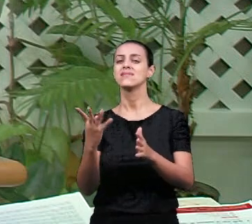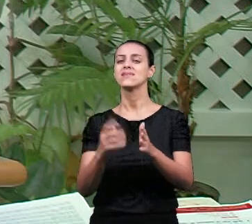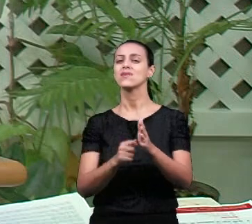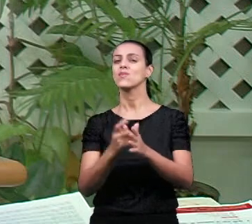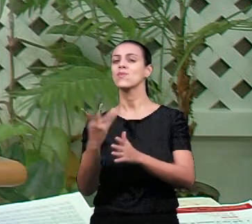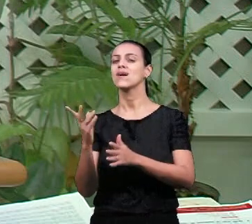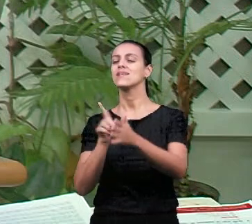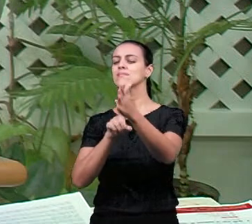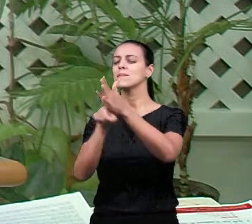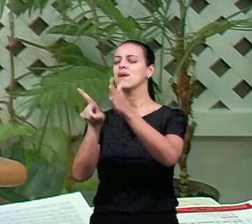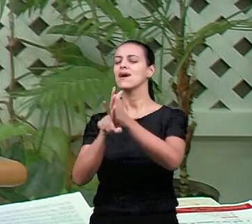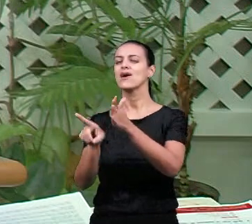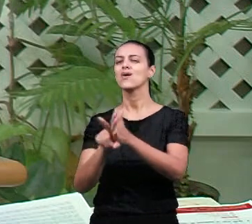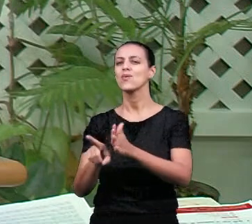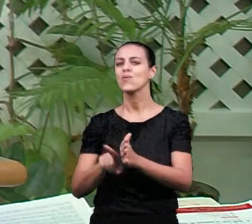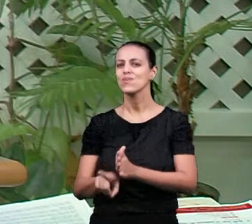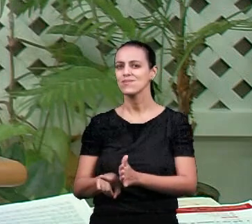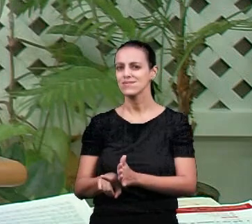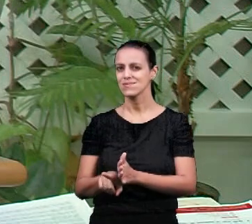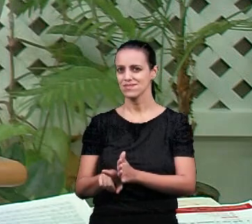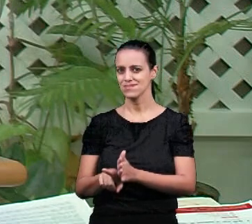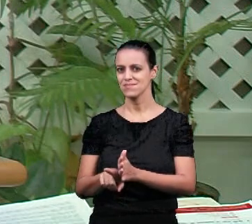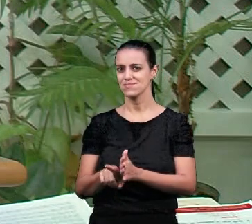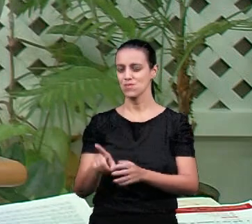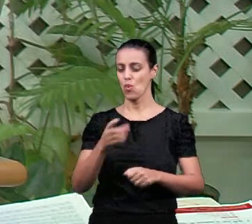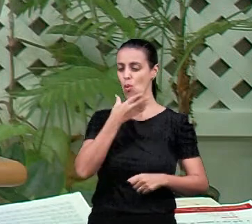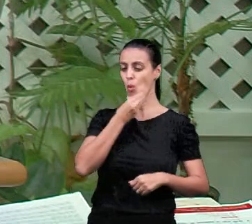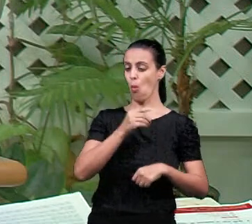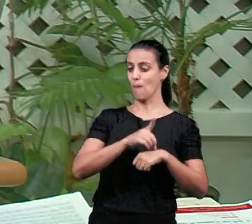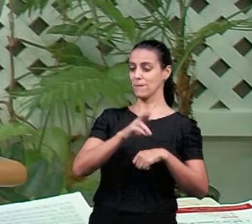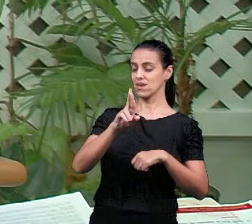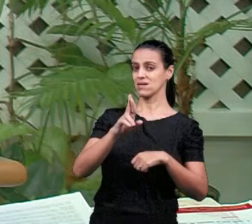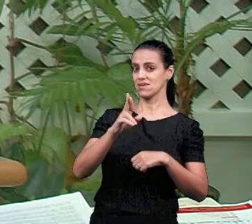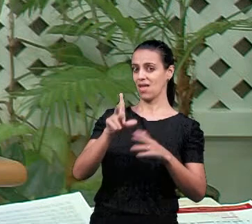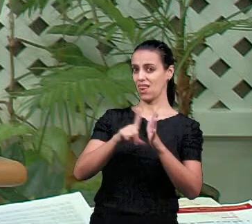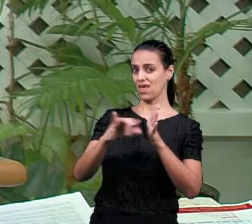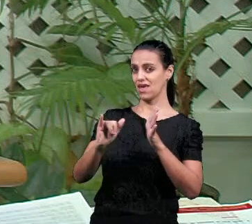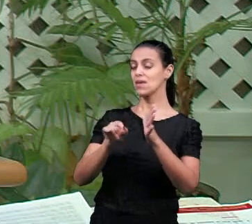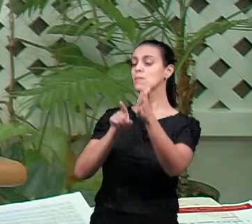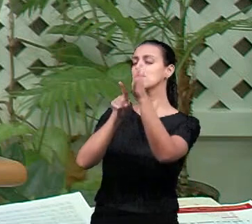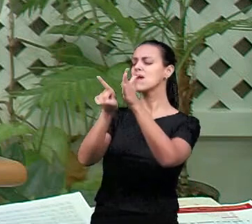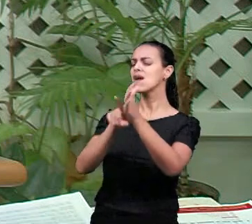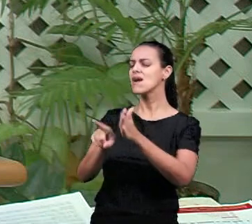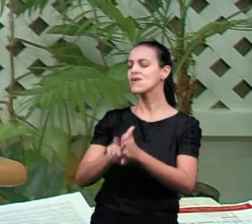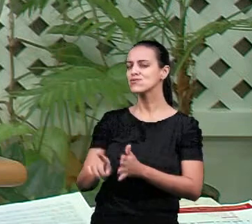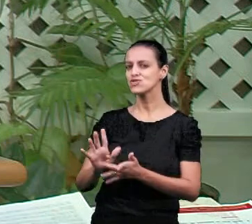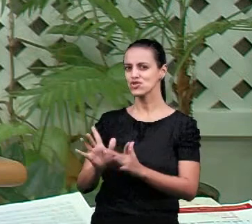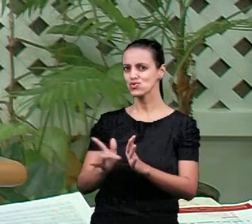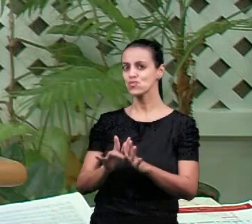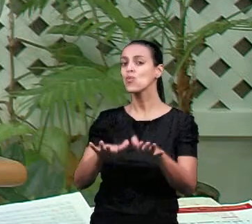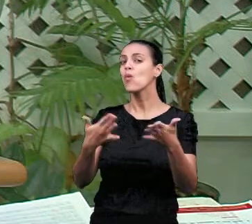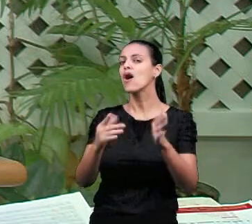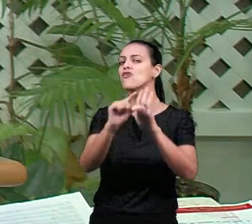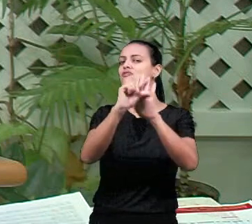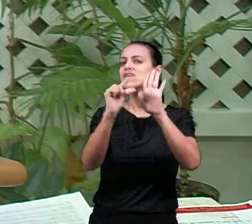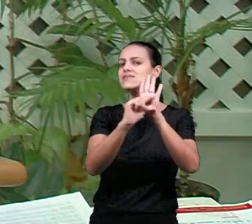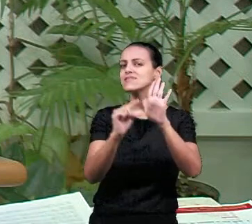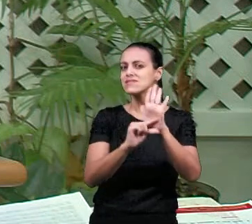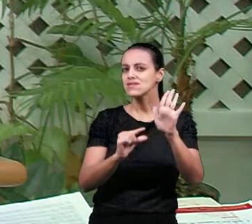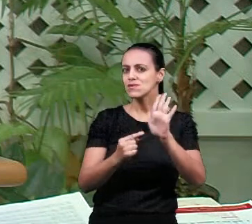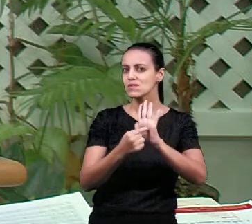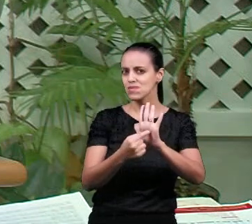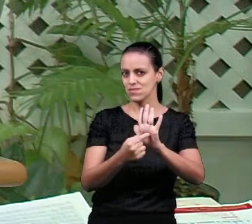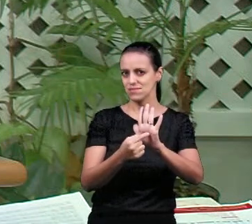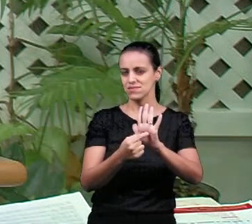Combien et lesquelles ont été les questions posées par le docteur de la loi à Jésus? Citez les versets. Donc, nous